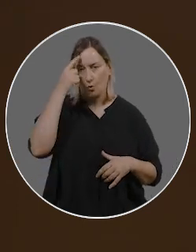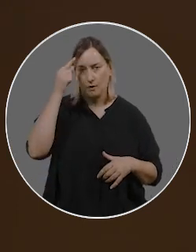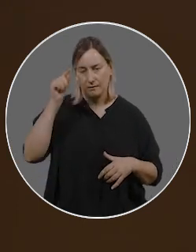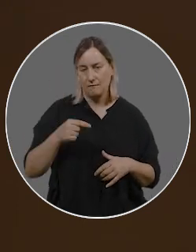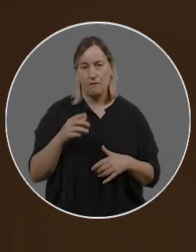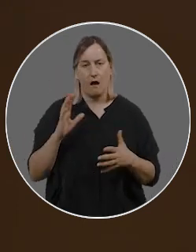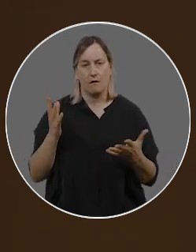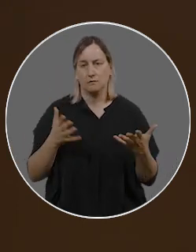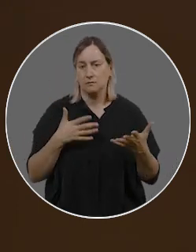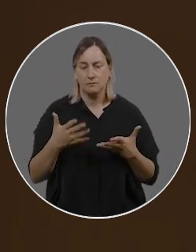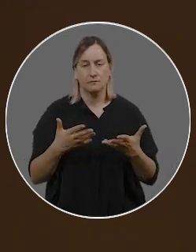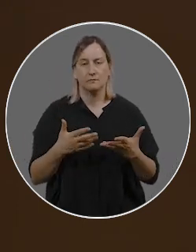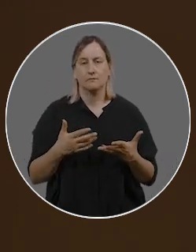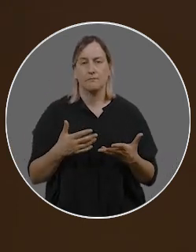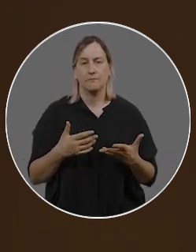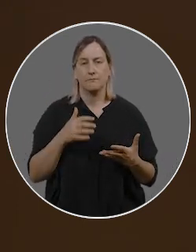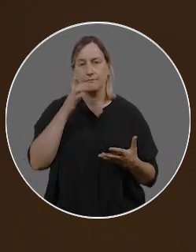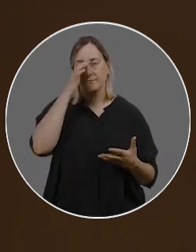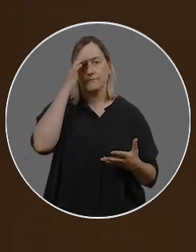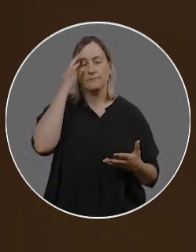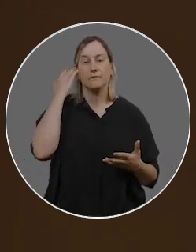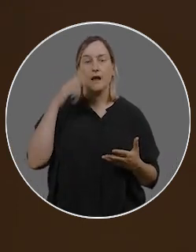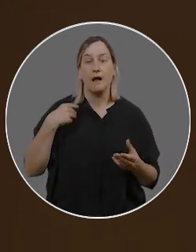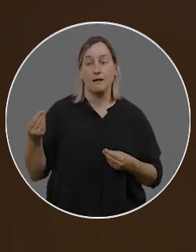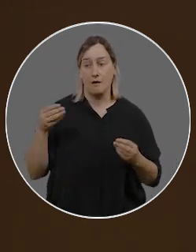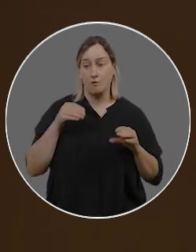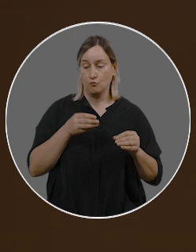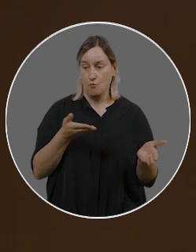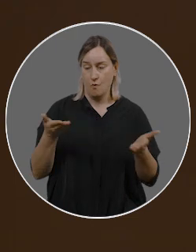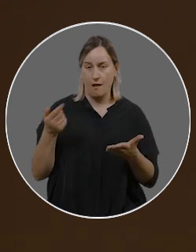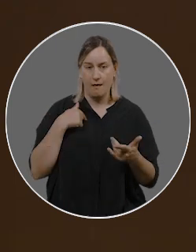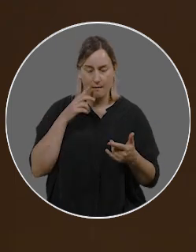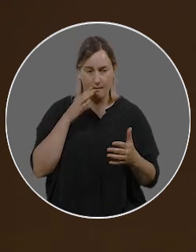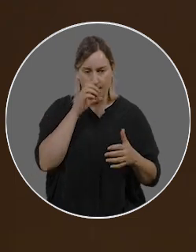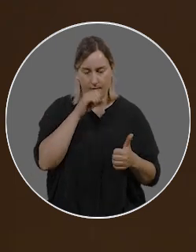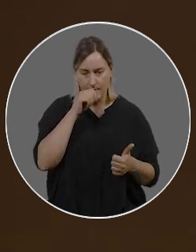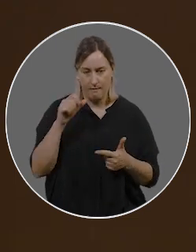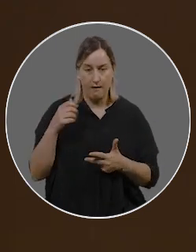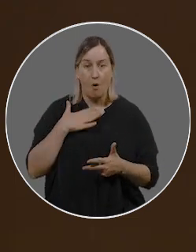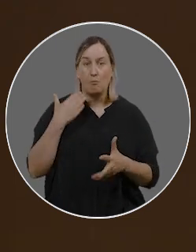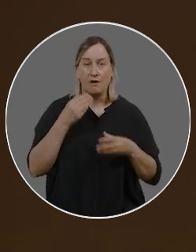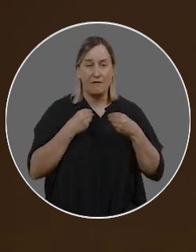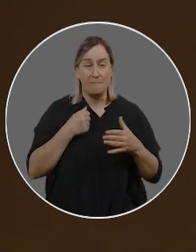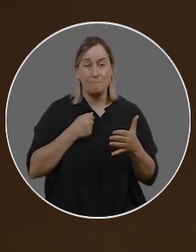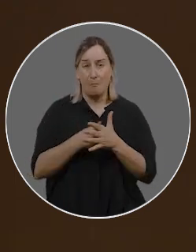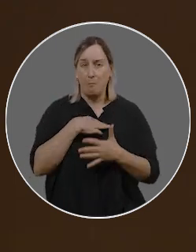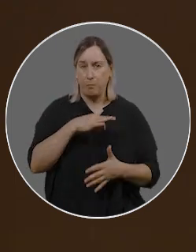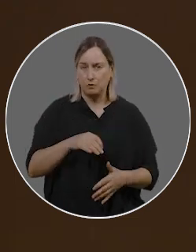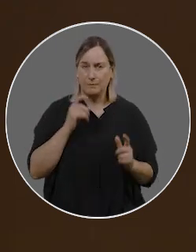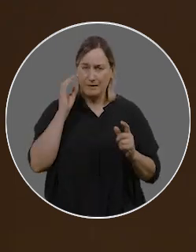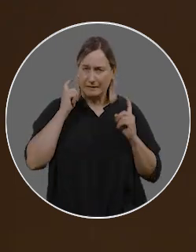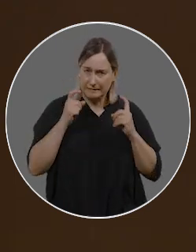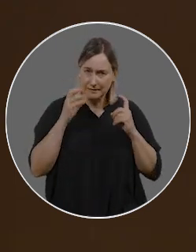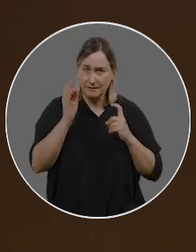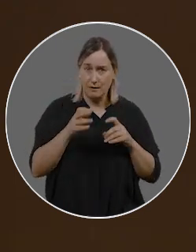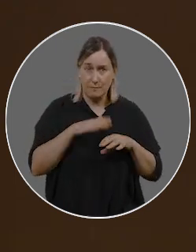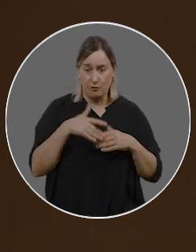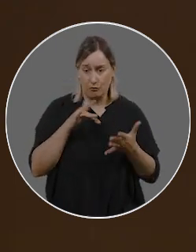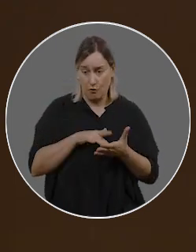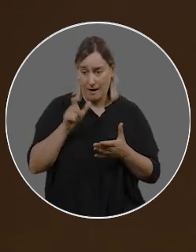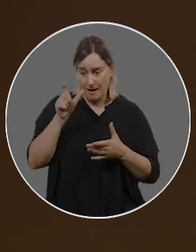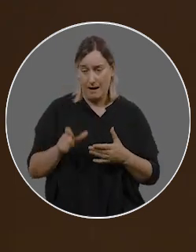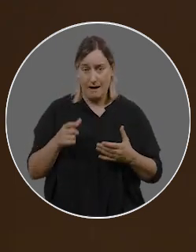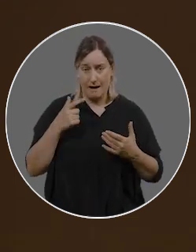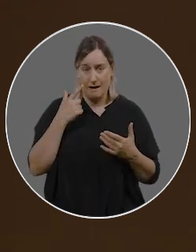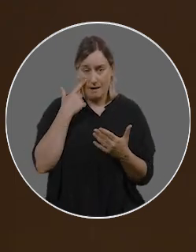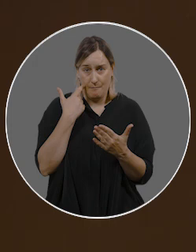o alguna, és quan te'n dones compte. Potser has intentat fer-ho el millor possible, però quan